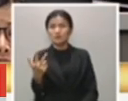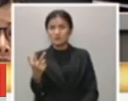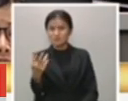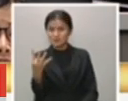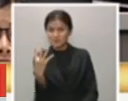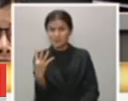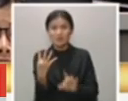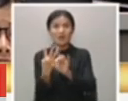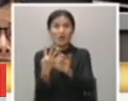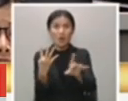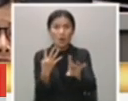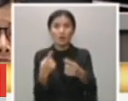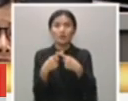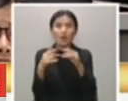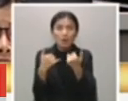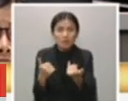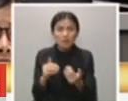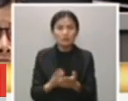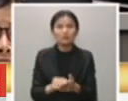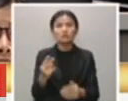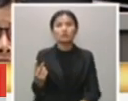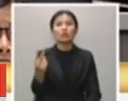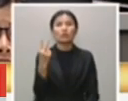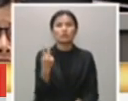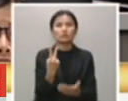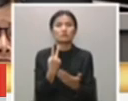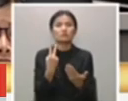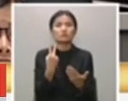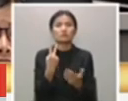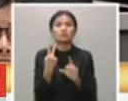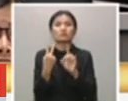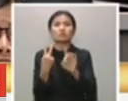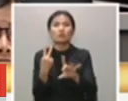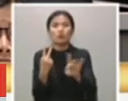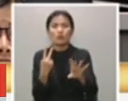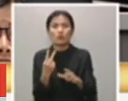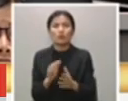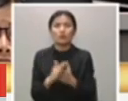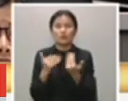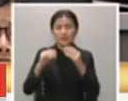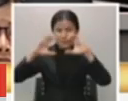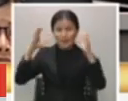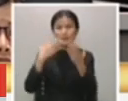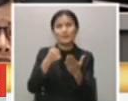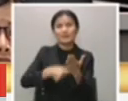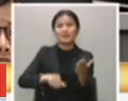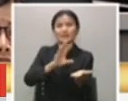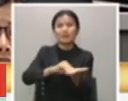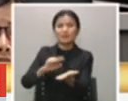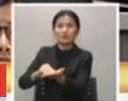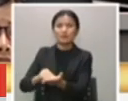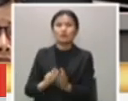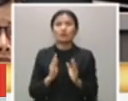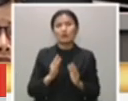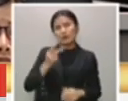พิ่มได้หลายหมื่นล้านครับคนรับภาระคือพี่น้องประชาชนรากหญ้า